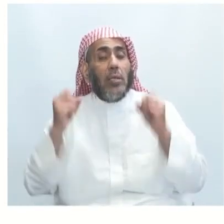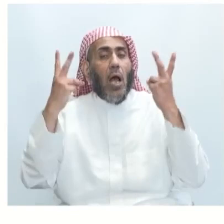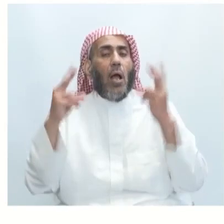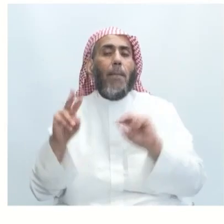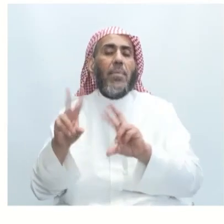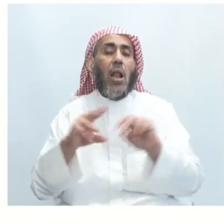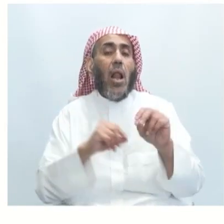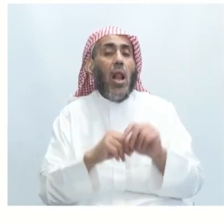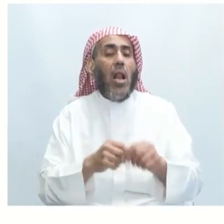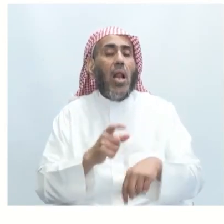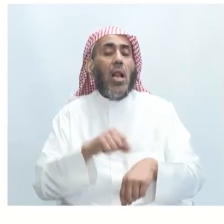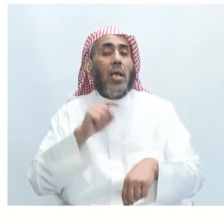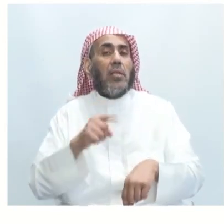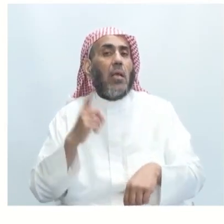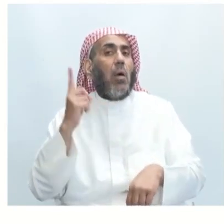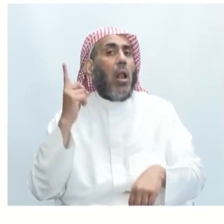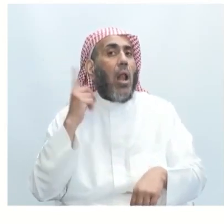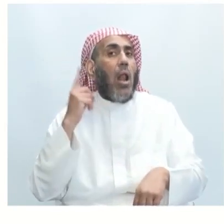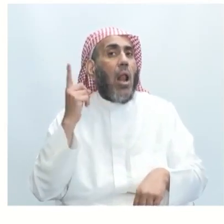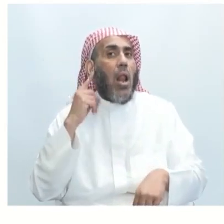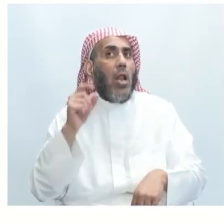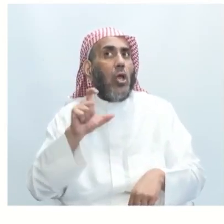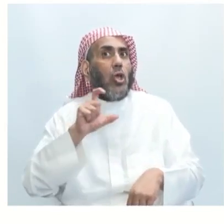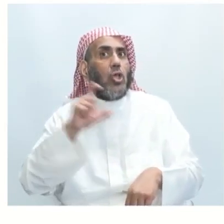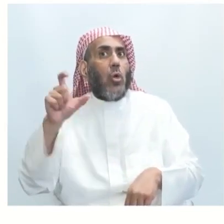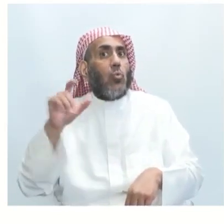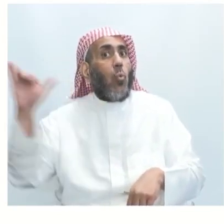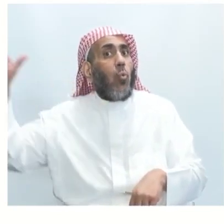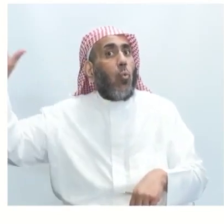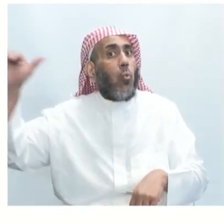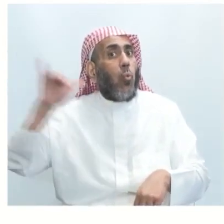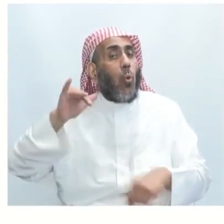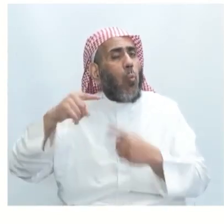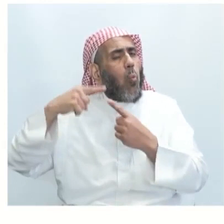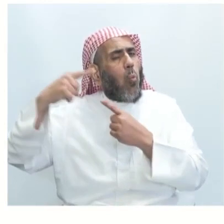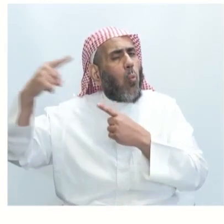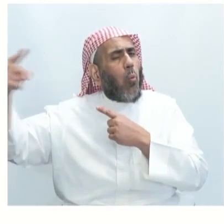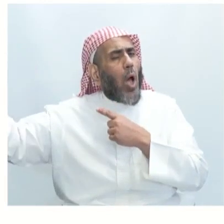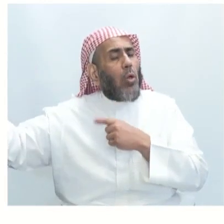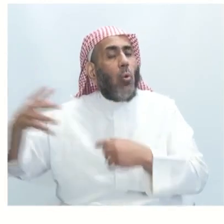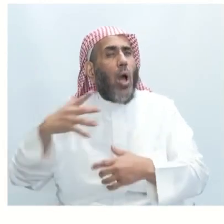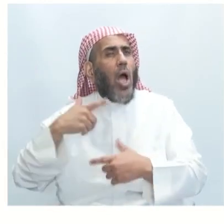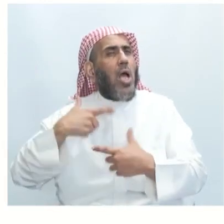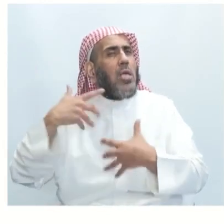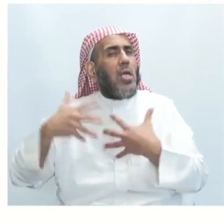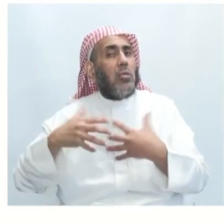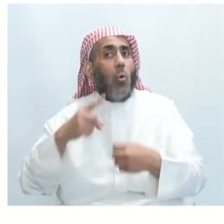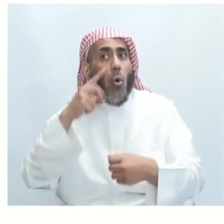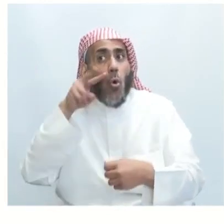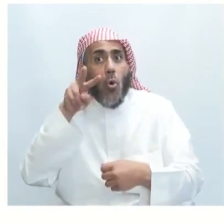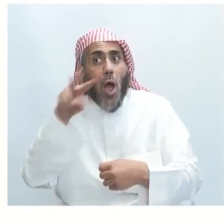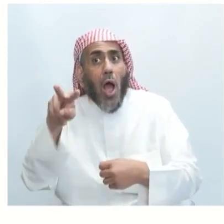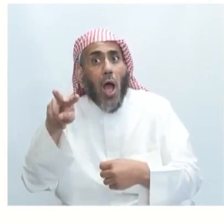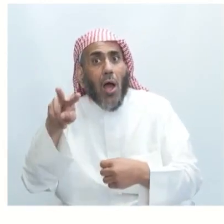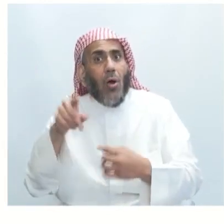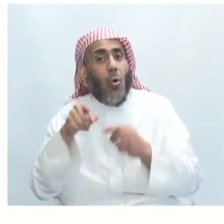المثال عندما نسمع صوتا قادما من بعيد هو احساس عندما نشاهده ونتعرف